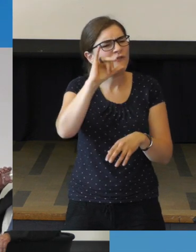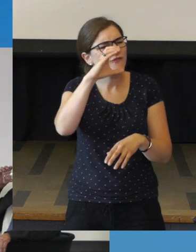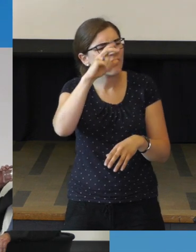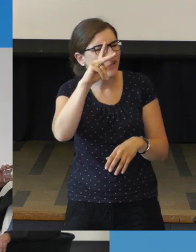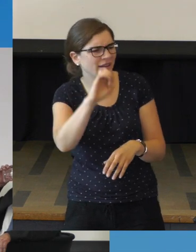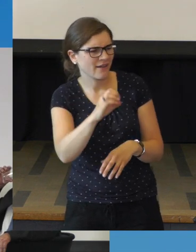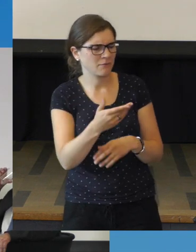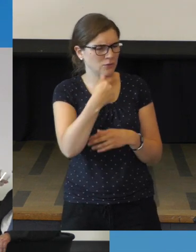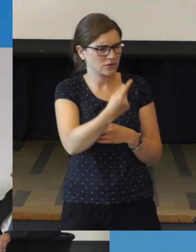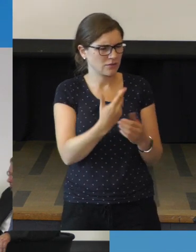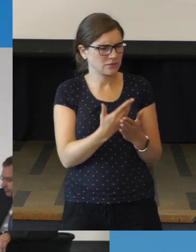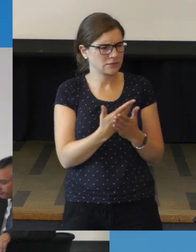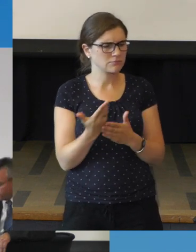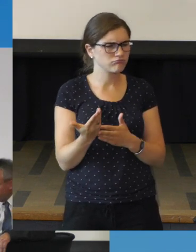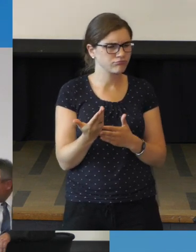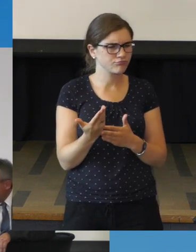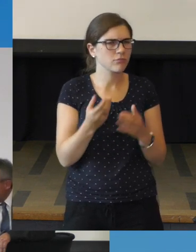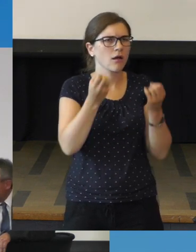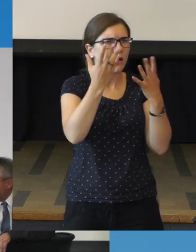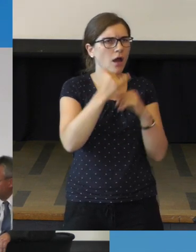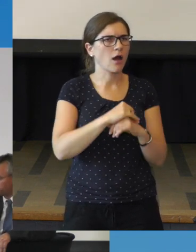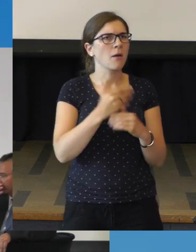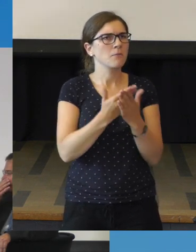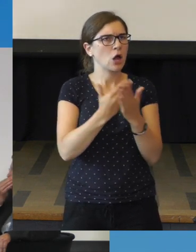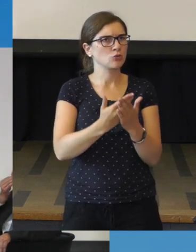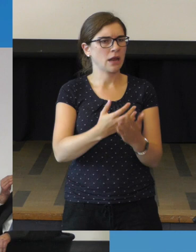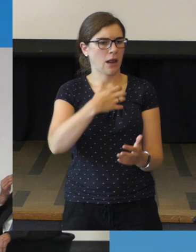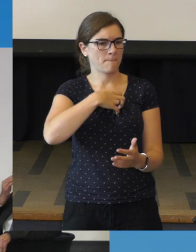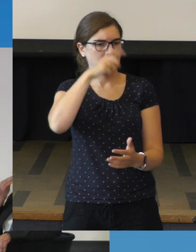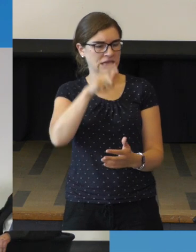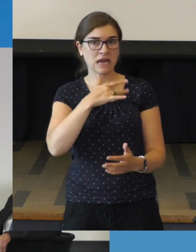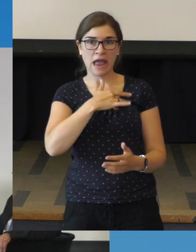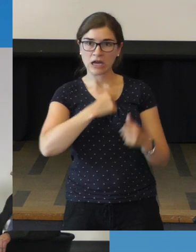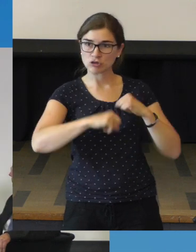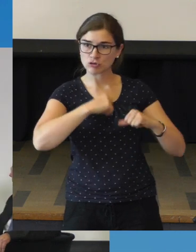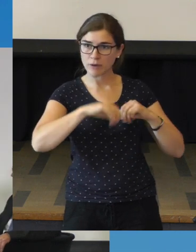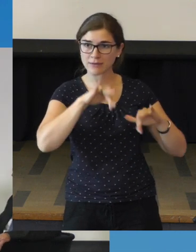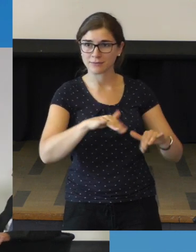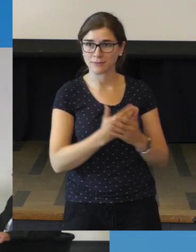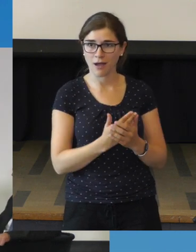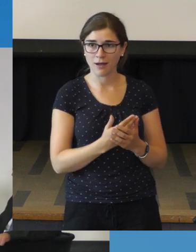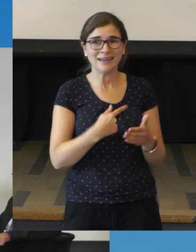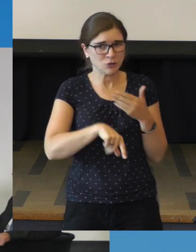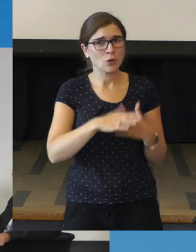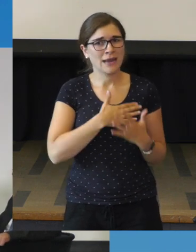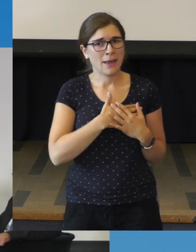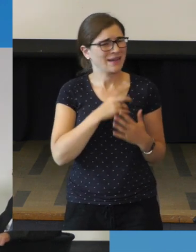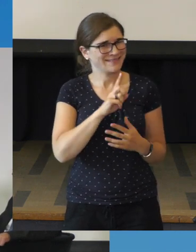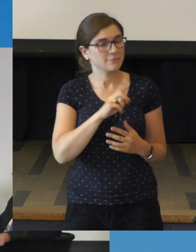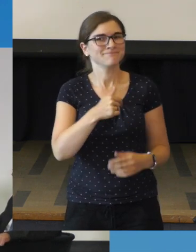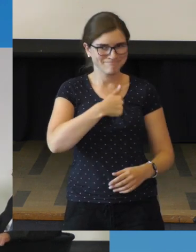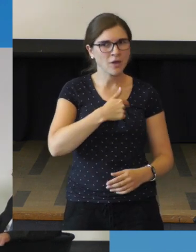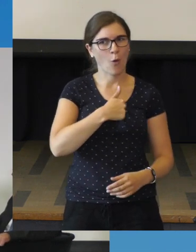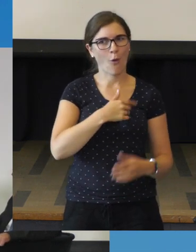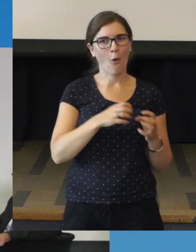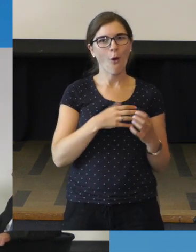für Patienten, die Herzschmerzen haben. Und wenn das nicht gerade von der Liebe kommt, sondern vom Organ selbst, geht